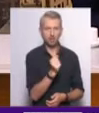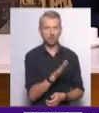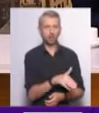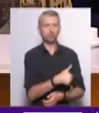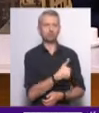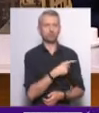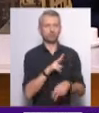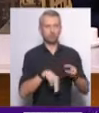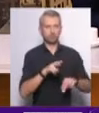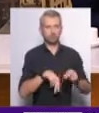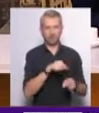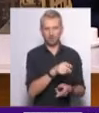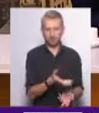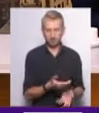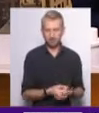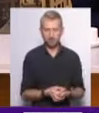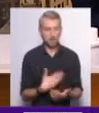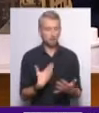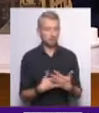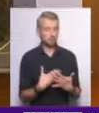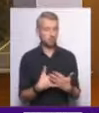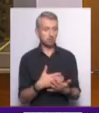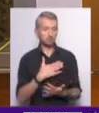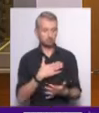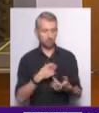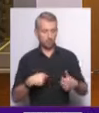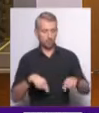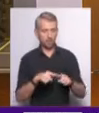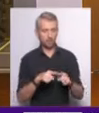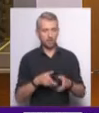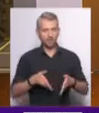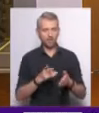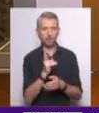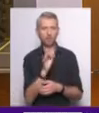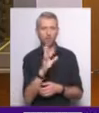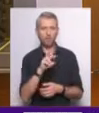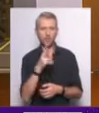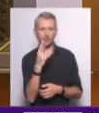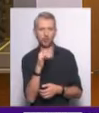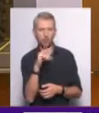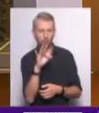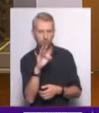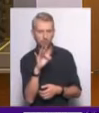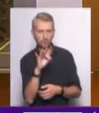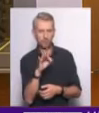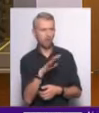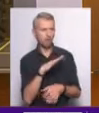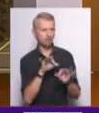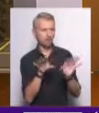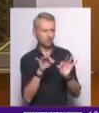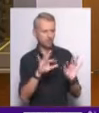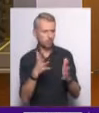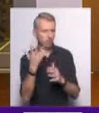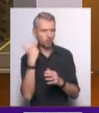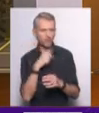щоб забудовувати. До прикладу, як у мене на окрузі, на провулку Ковальському, можливо, mm-hmm. я знаю, висвітлювали події,